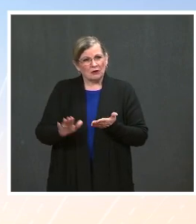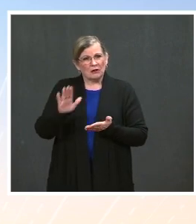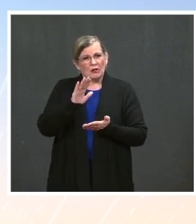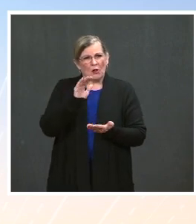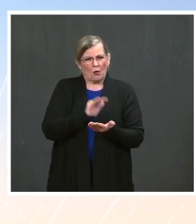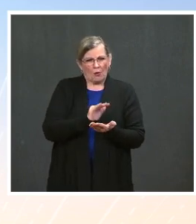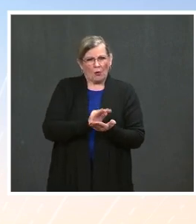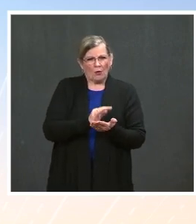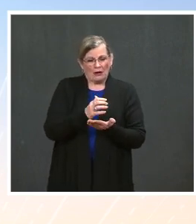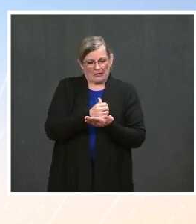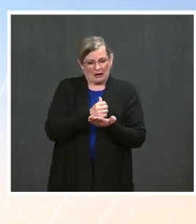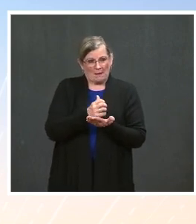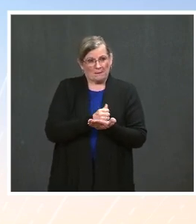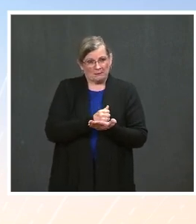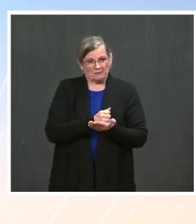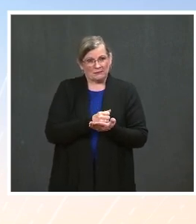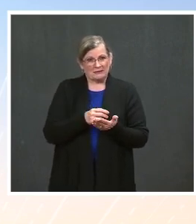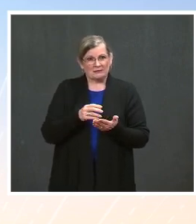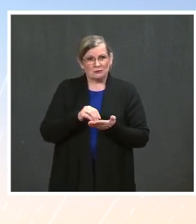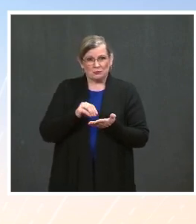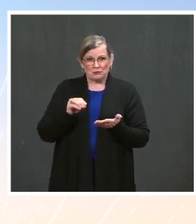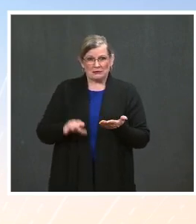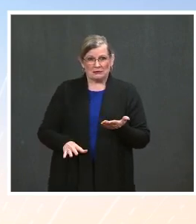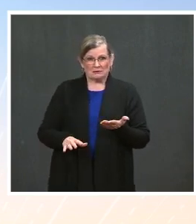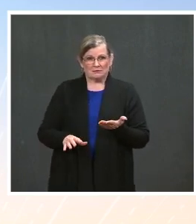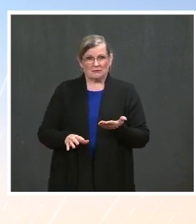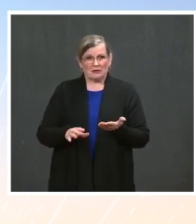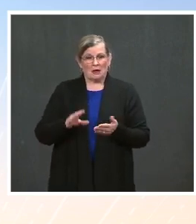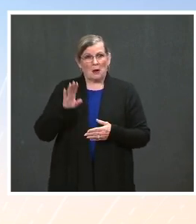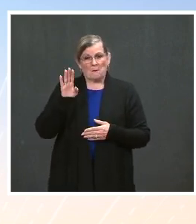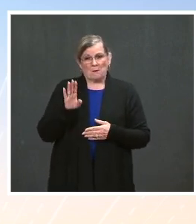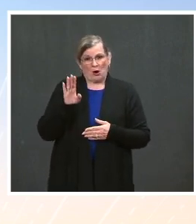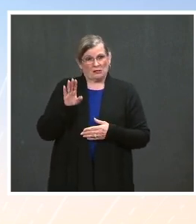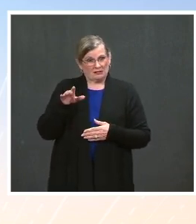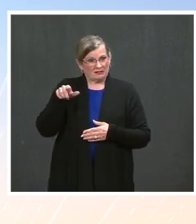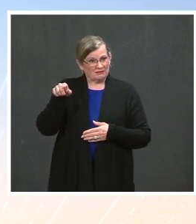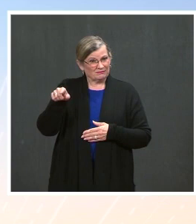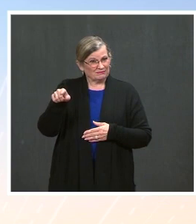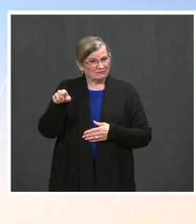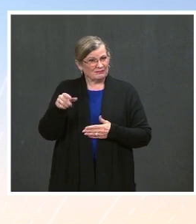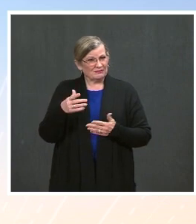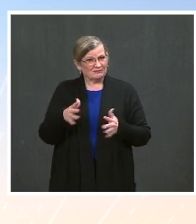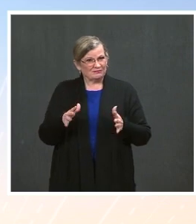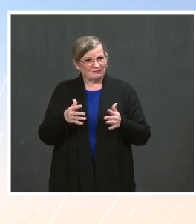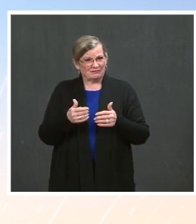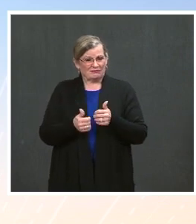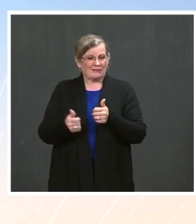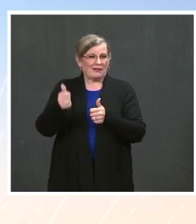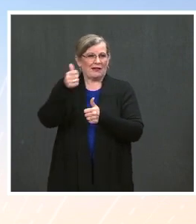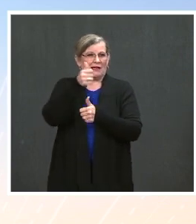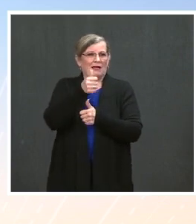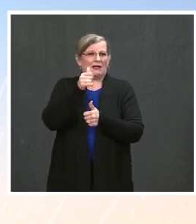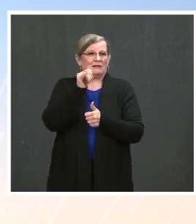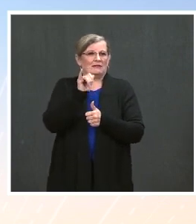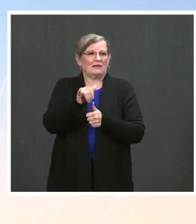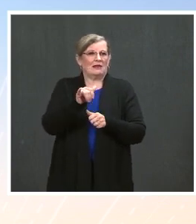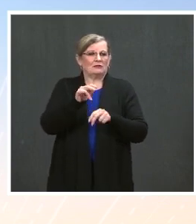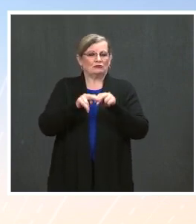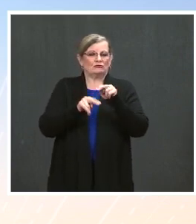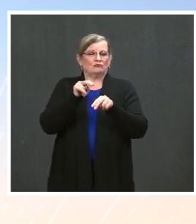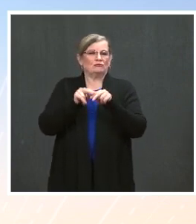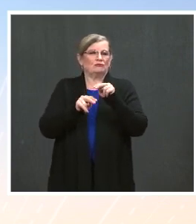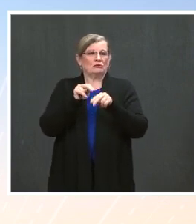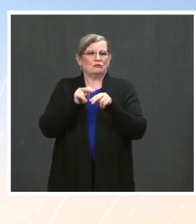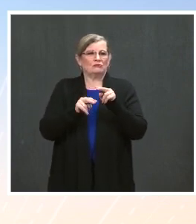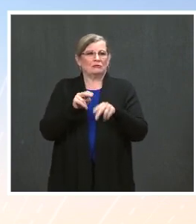planlamada ABD'deki bazı askeri üsler ve üçüncü ülkeler belirledik askerlerimiz tamamen çekinmeden bu Afganlar